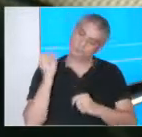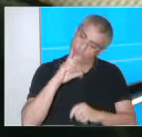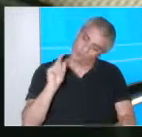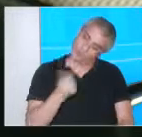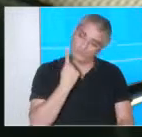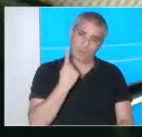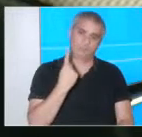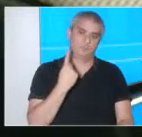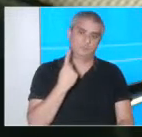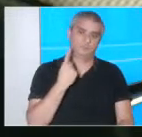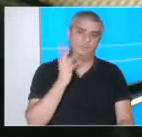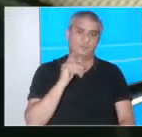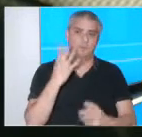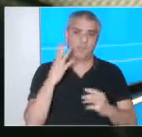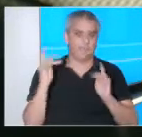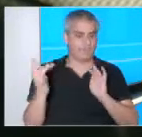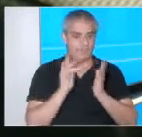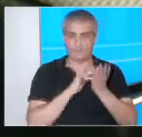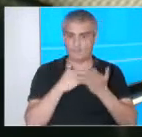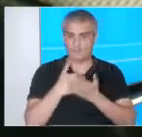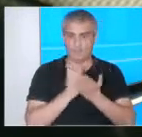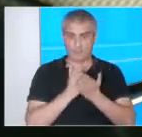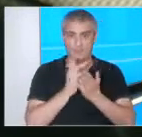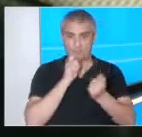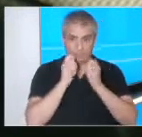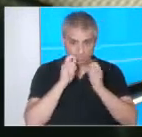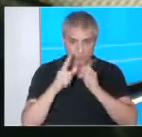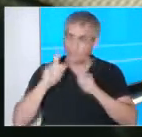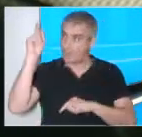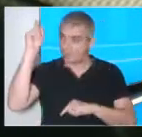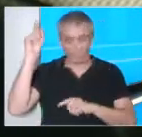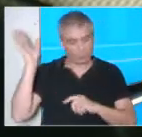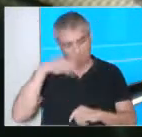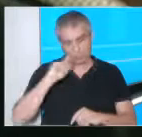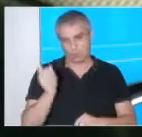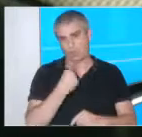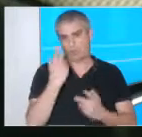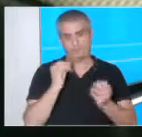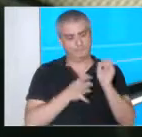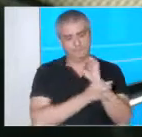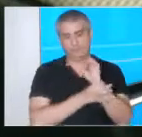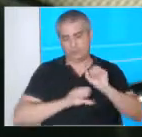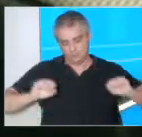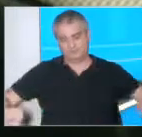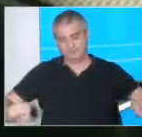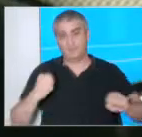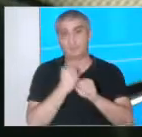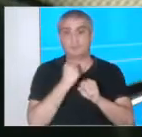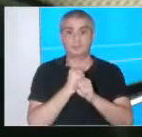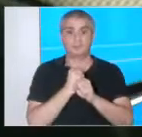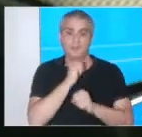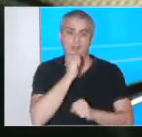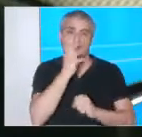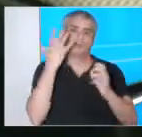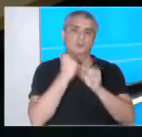כולנו, מארבע פינות יש את המיקרופונים למעלה, בואו כולנו עם הזיכונים, נעשה את זה, אז לא